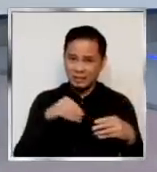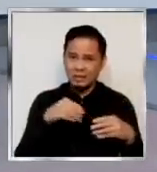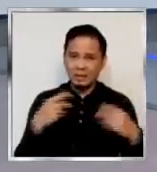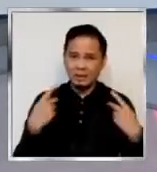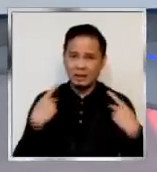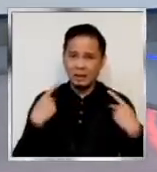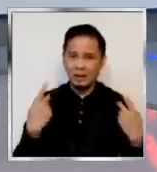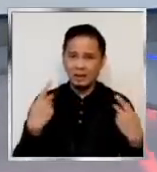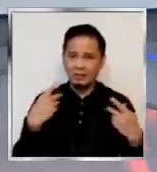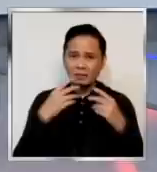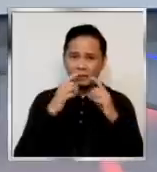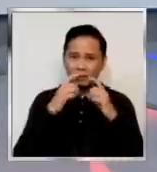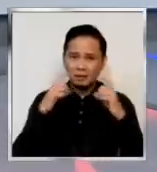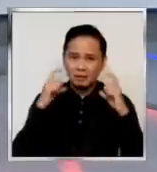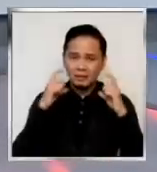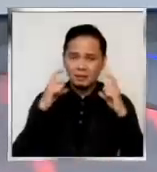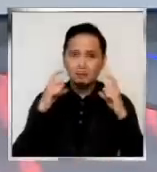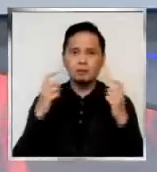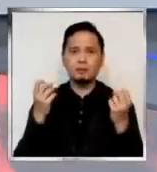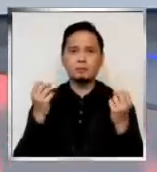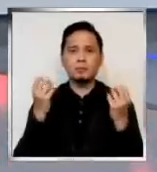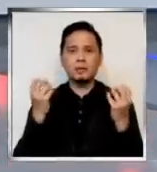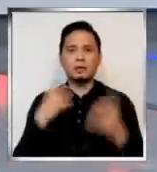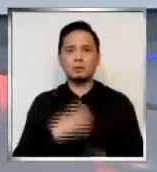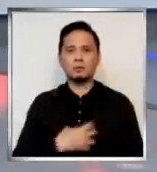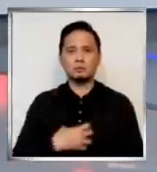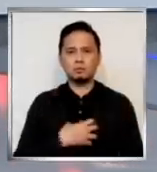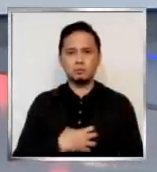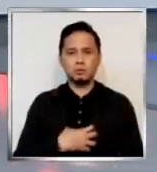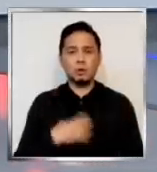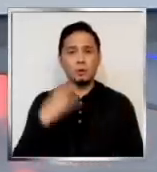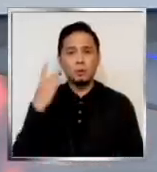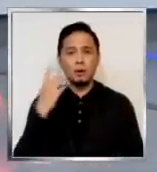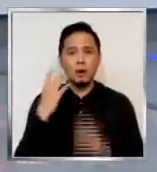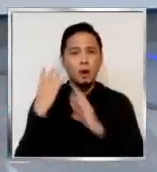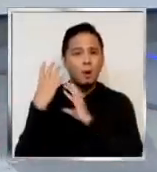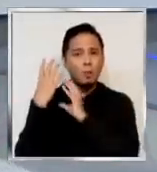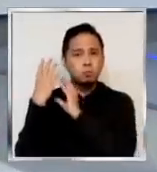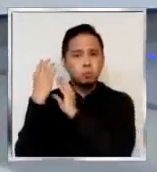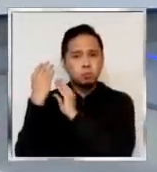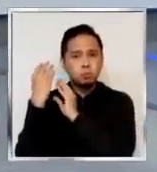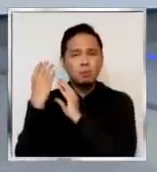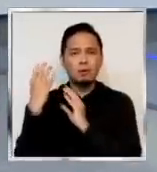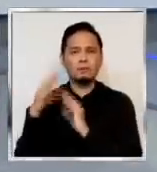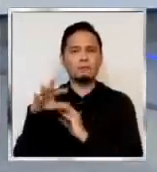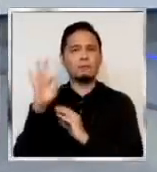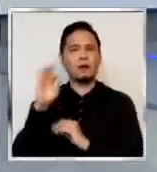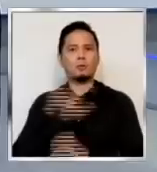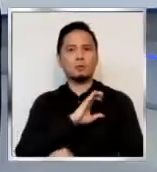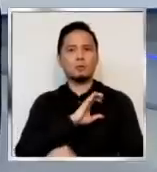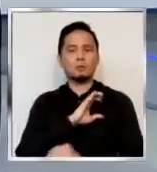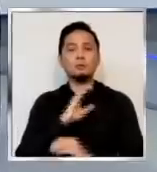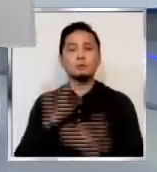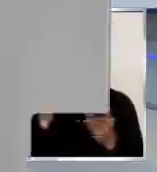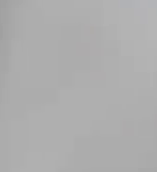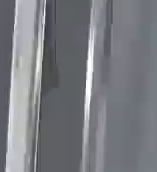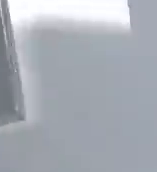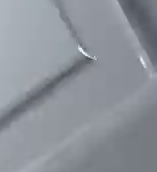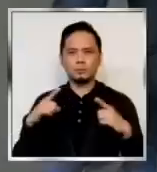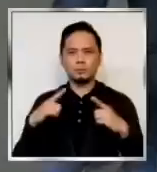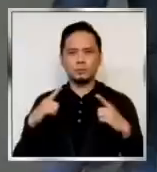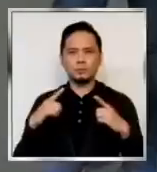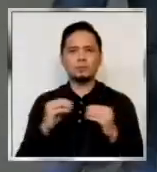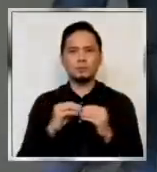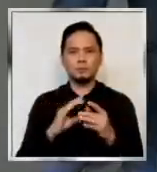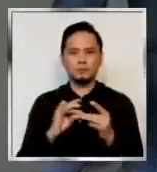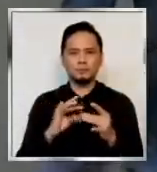nakabili nito. Ang sinasabing pinagmulan ng mga una na yan, natunto ng pulisya sa Laguna. Nakatutok si Ian Cruz.